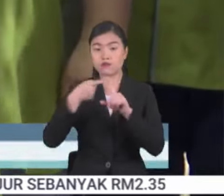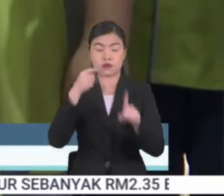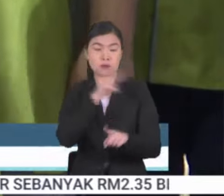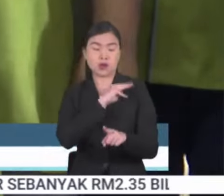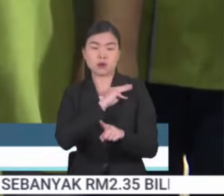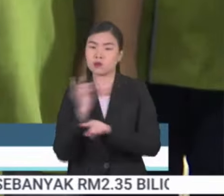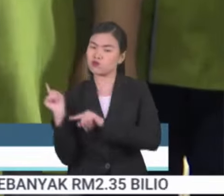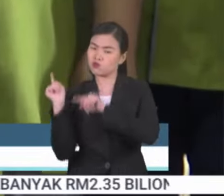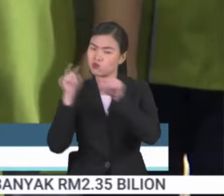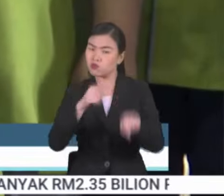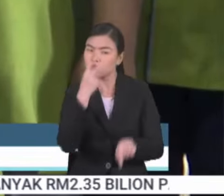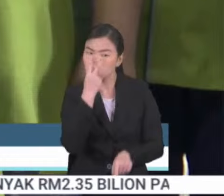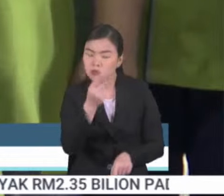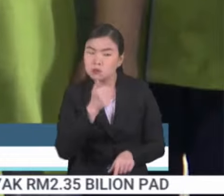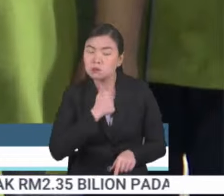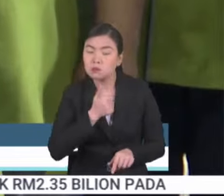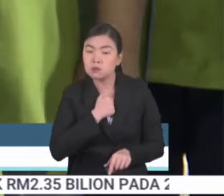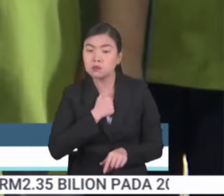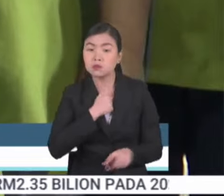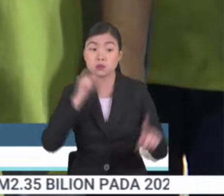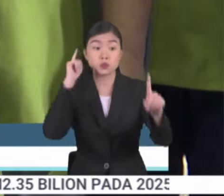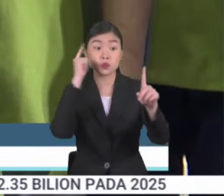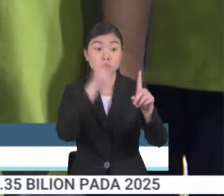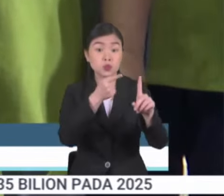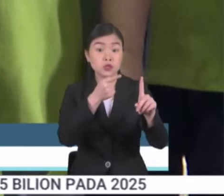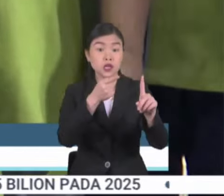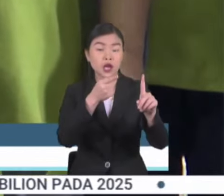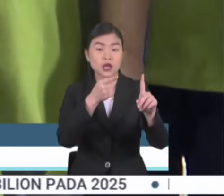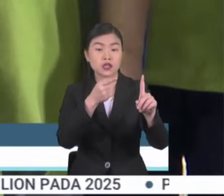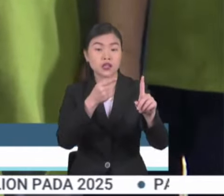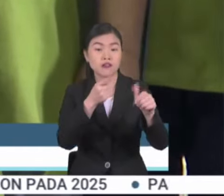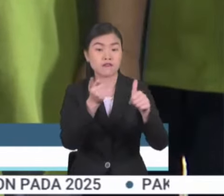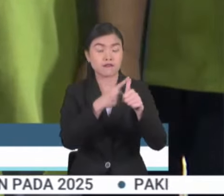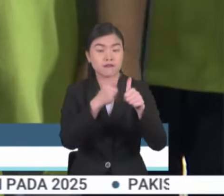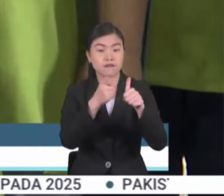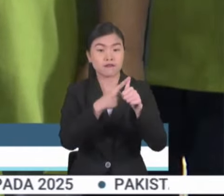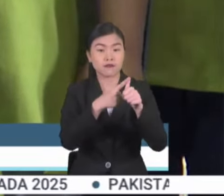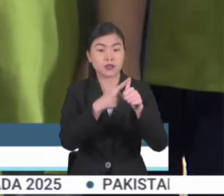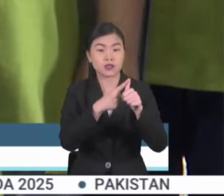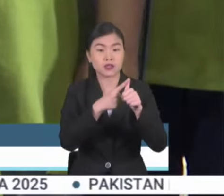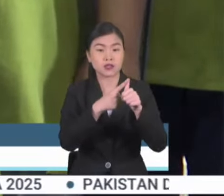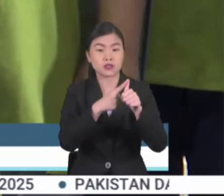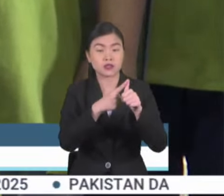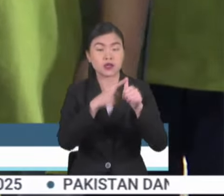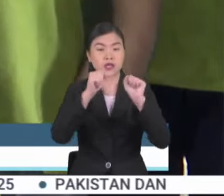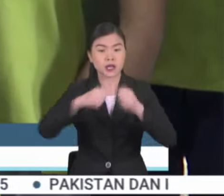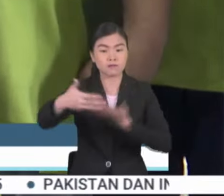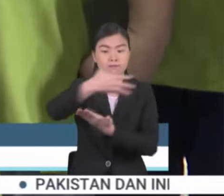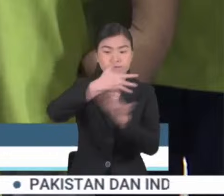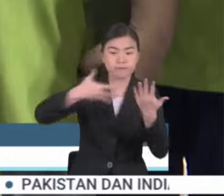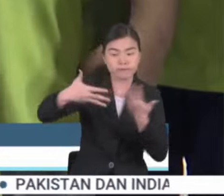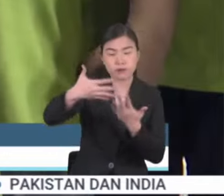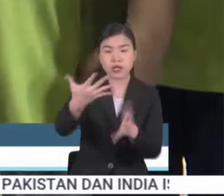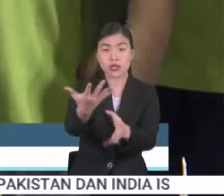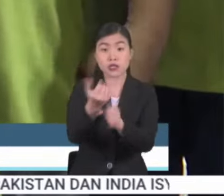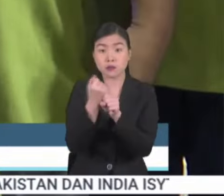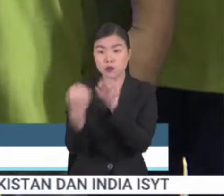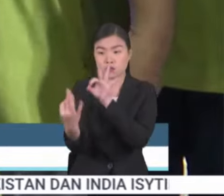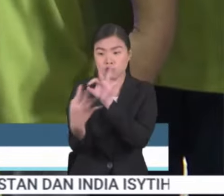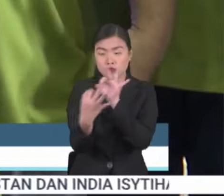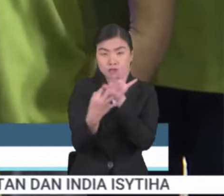ke lapangan. Tujuannya tidak lain dan tidak bukan, pertama sekali kita berinteraksi untuk mendengar maklum balas